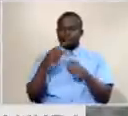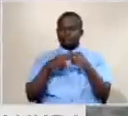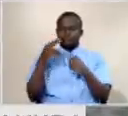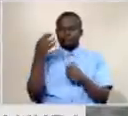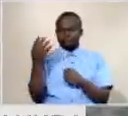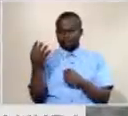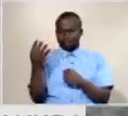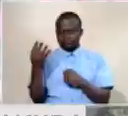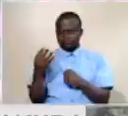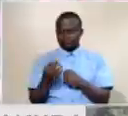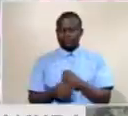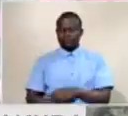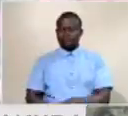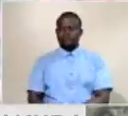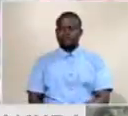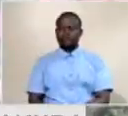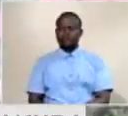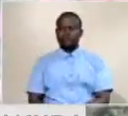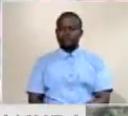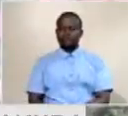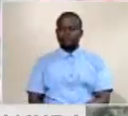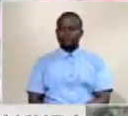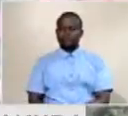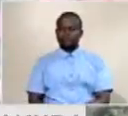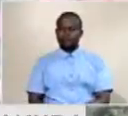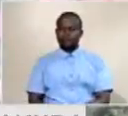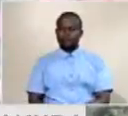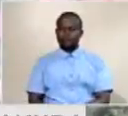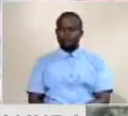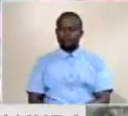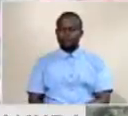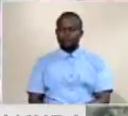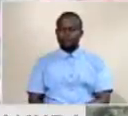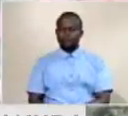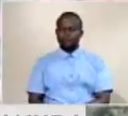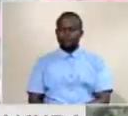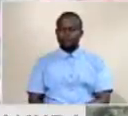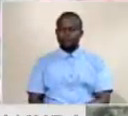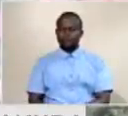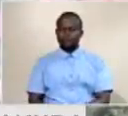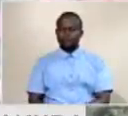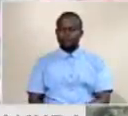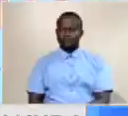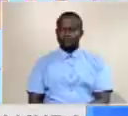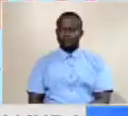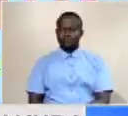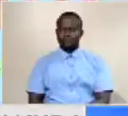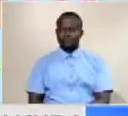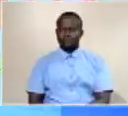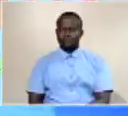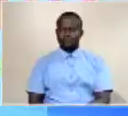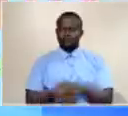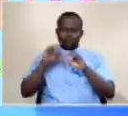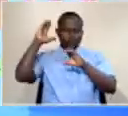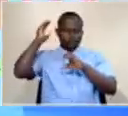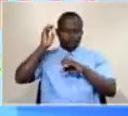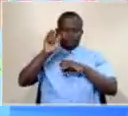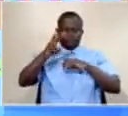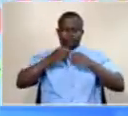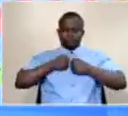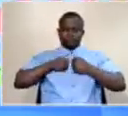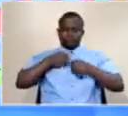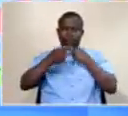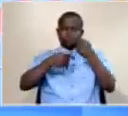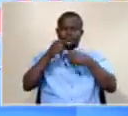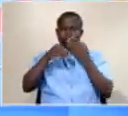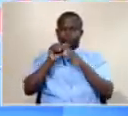174,000. Dominique Nyumbayire, Televiziyo y'u Rwanda mu karere ka Nyamasheke. Namakuru ya televiziyo